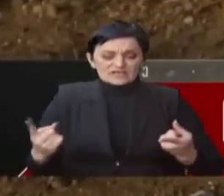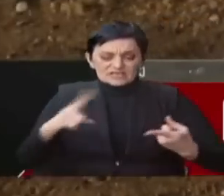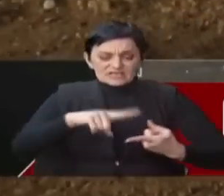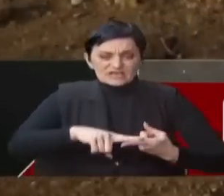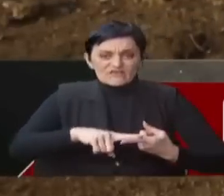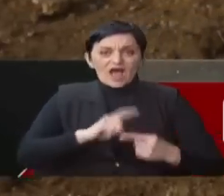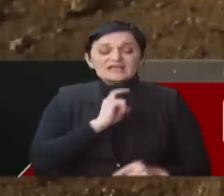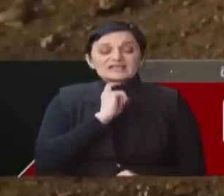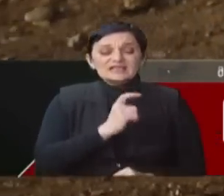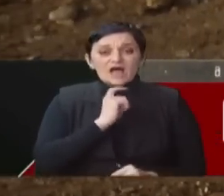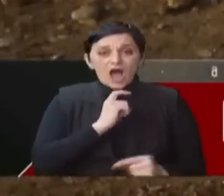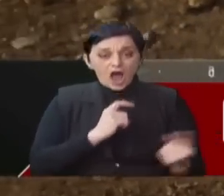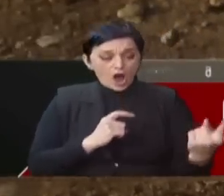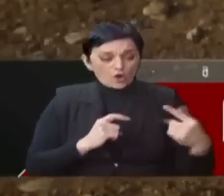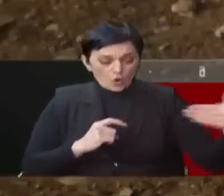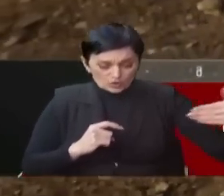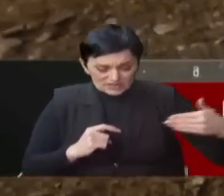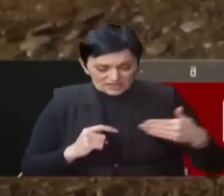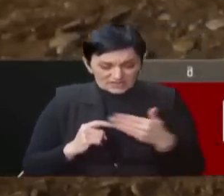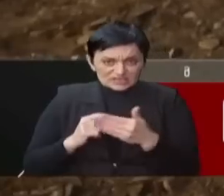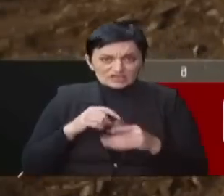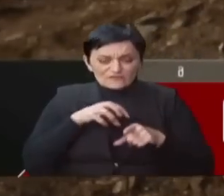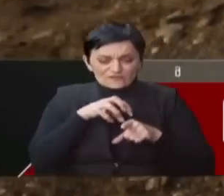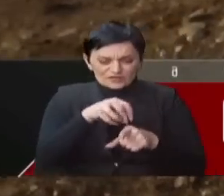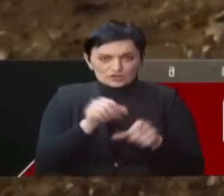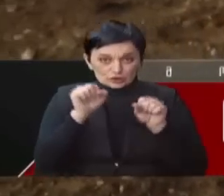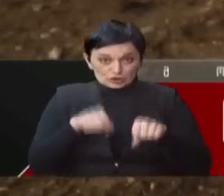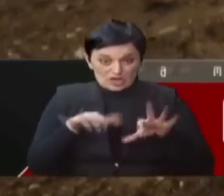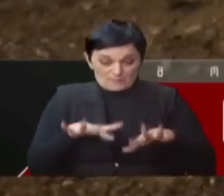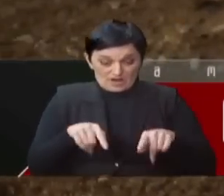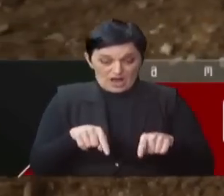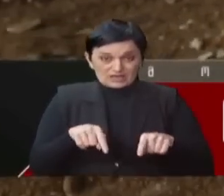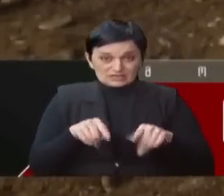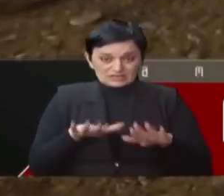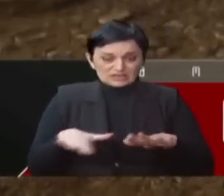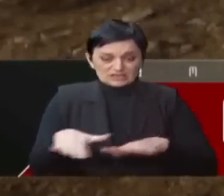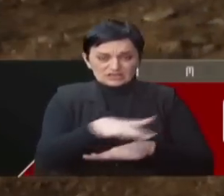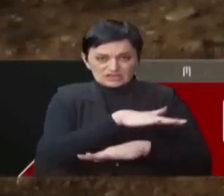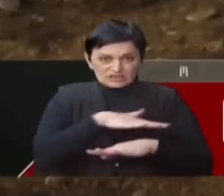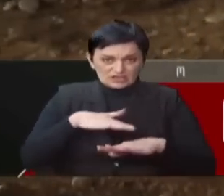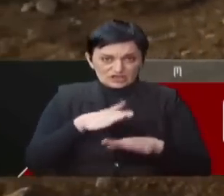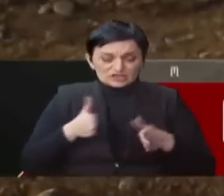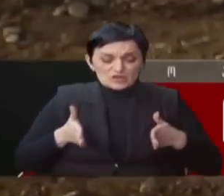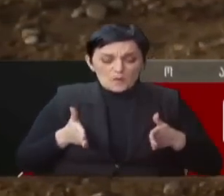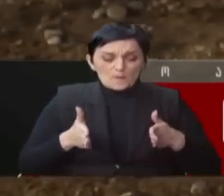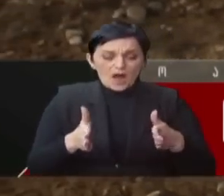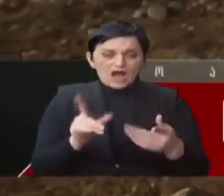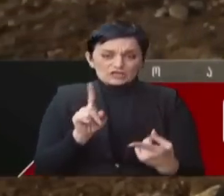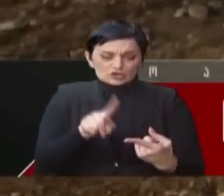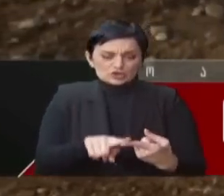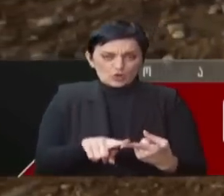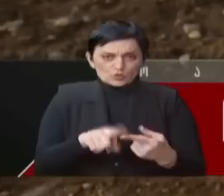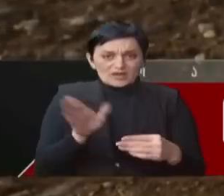და ლაგოდეხიდან წამოსული სატრანზიტო ტვირთები უკვე შეძლებენ ამ ადგილიდან ეგრეთ წოდებულ S60 მაგისტრალს შეუერთდნენ,